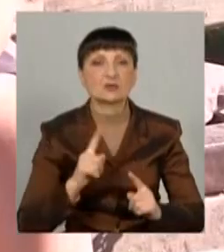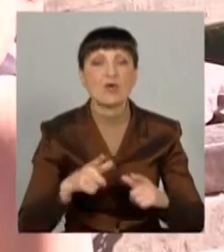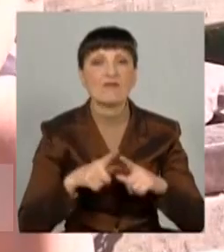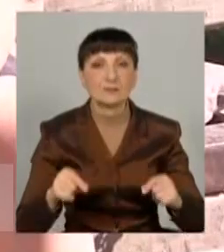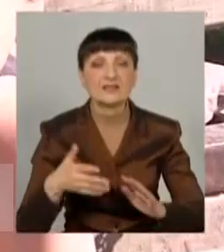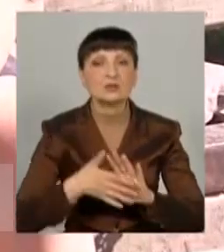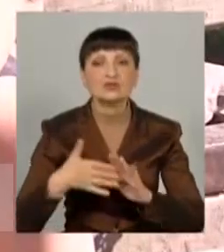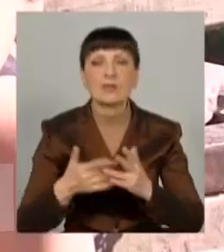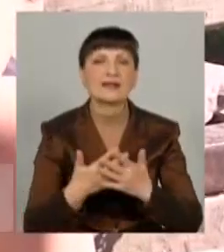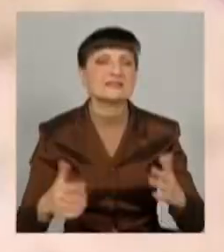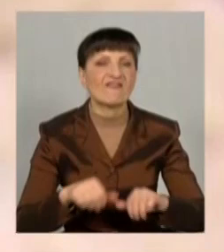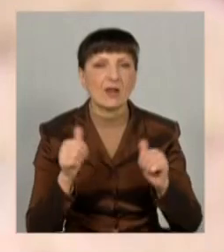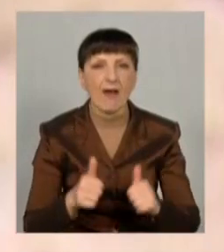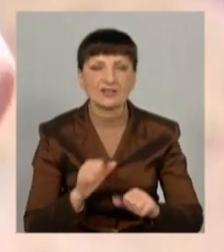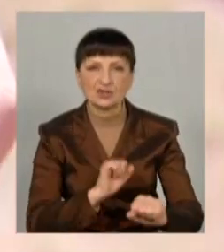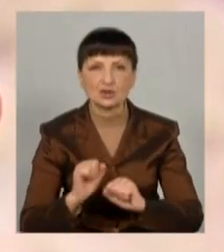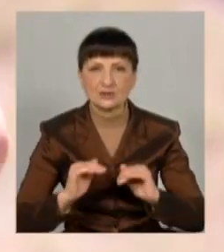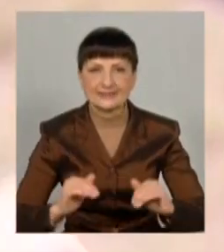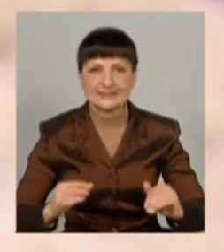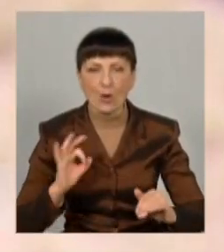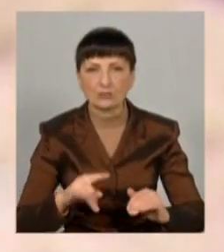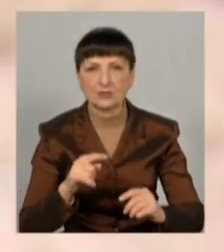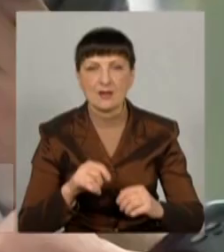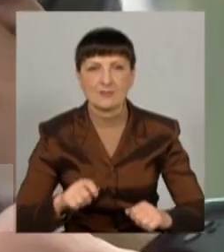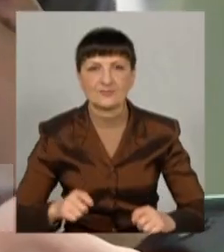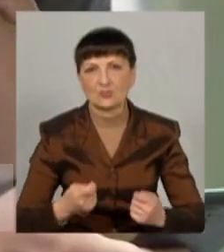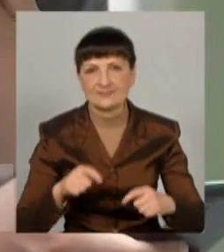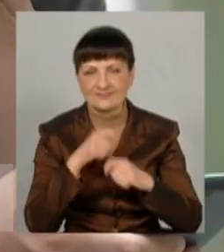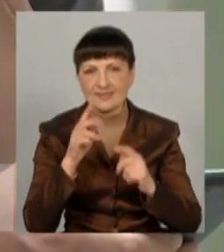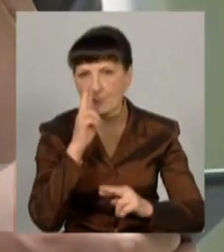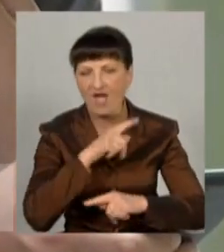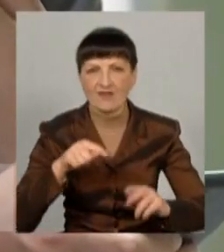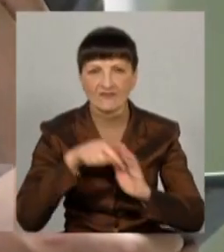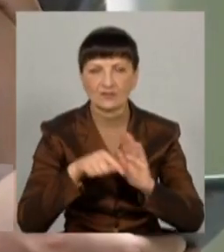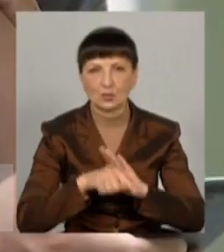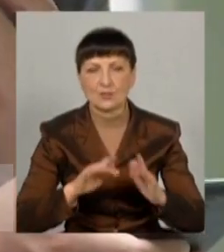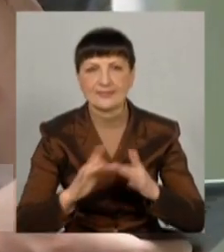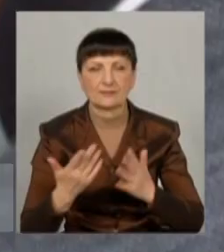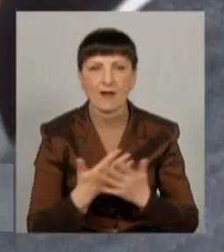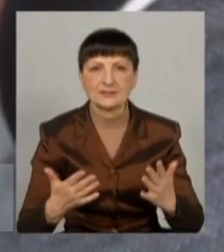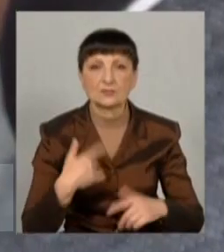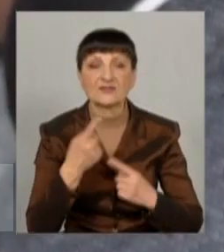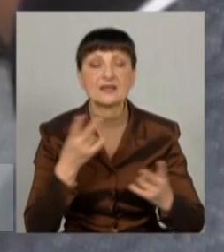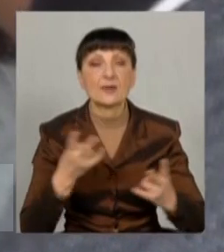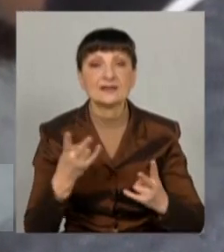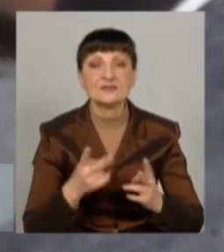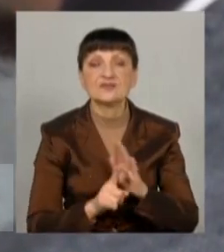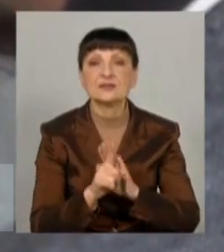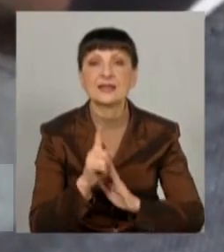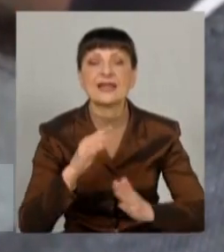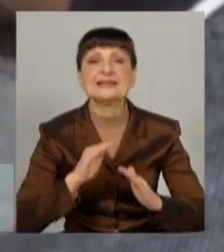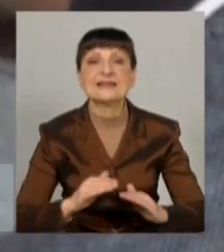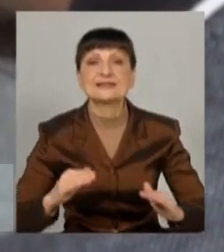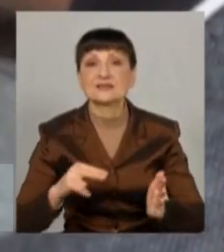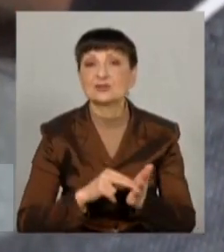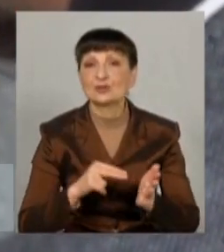ведомство изучает различные варианты по защите детей от противоправного контента. Министр также заявил о необходимости внедрения детского тарифного